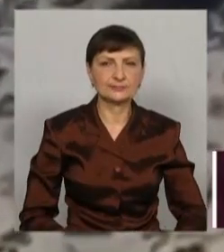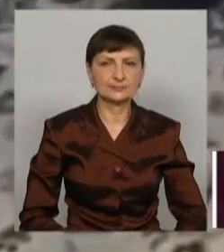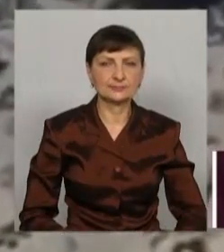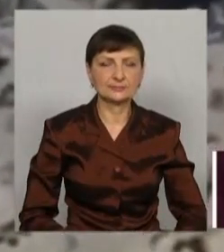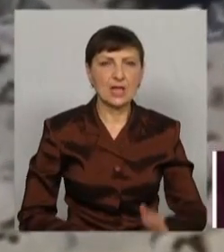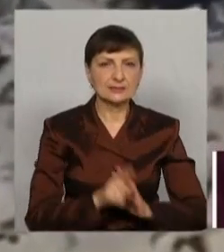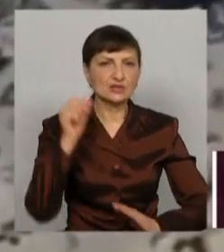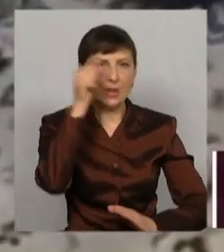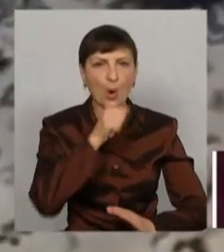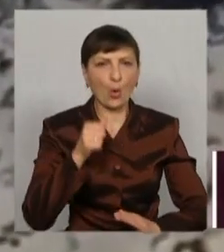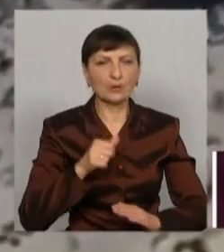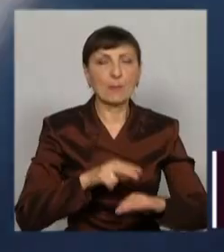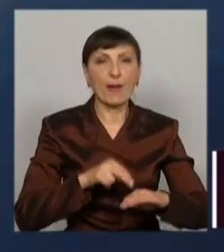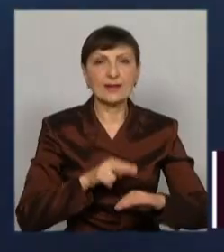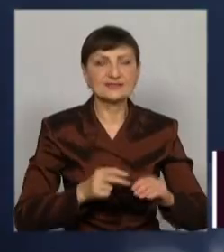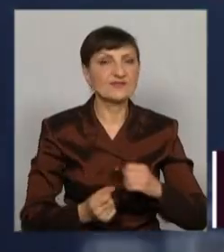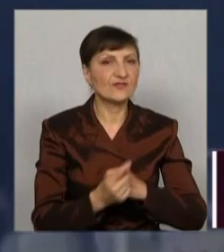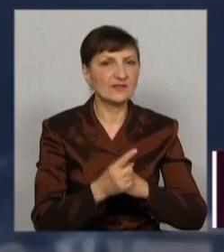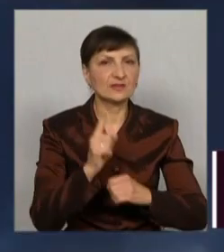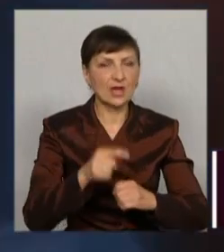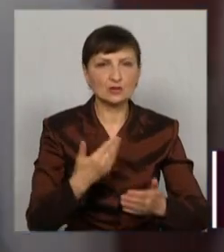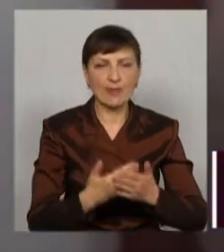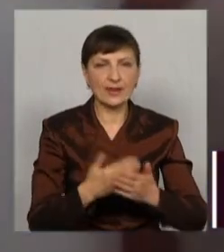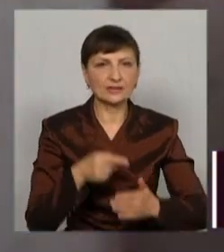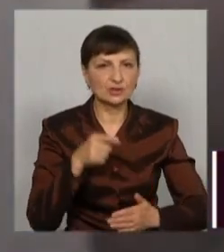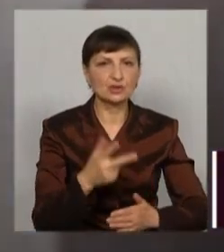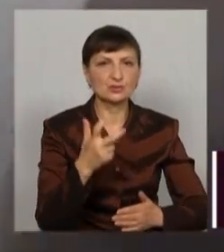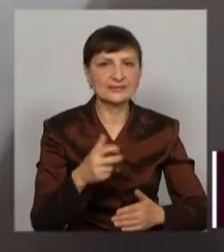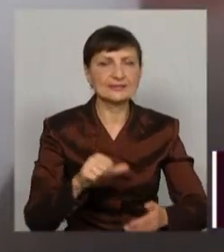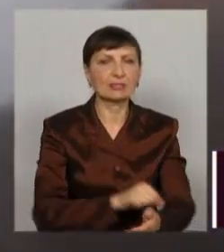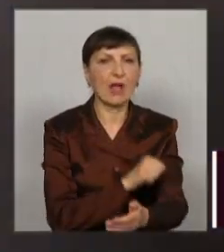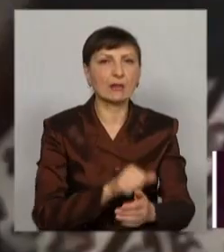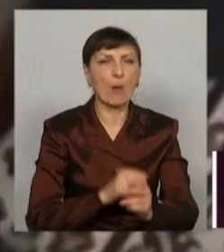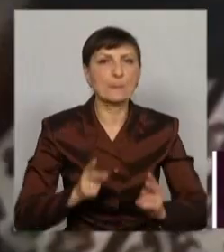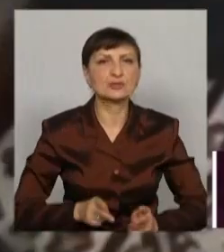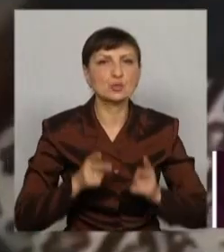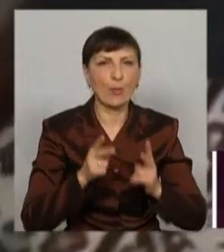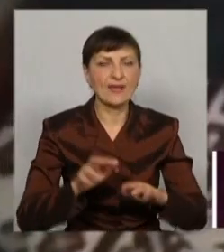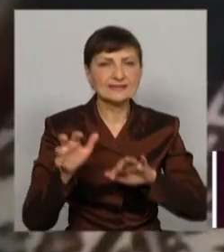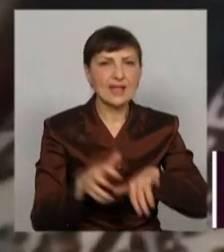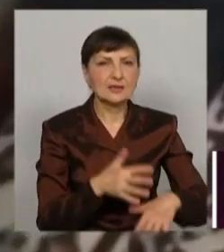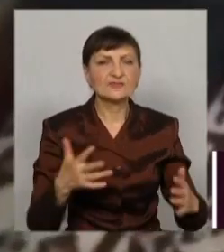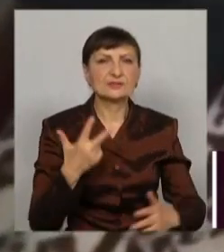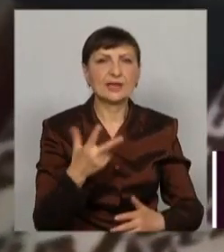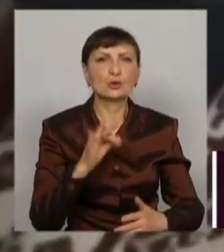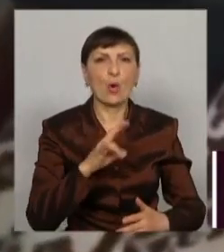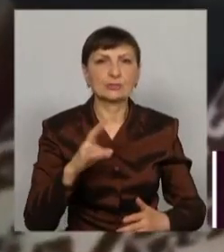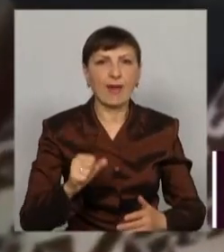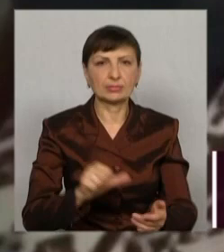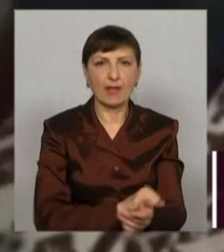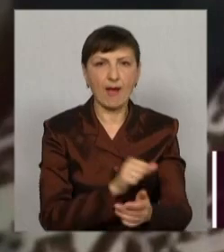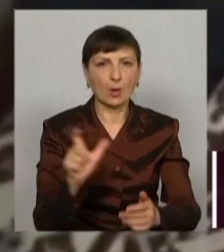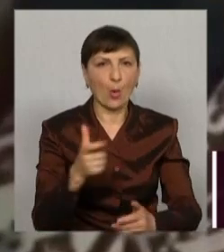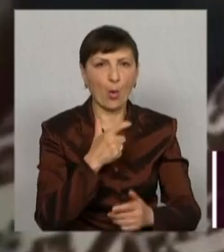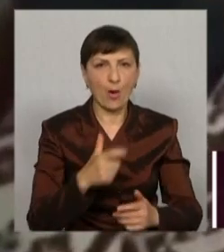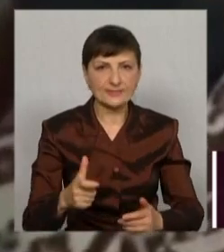С начала года правоохранители выявили также порядка 1300 наркопреступлений, изъяли свыше 3 тонн наркотиков. Всего